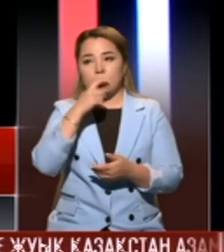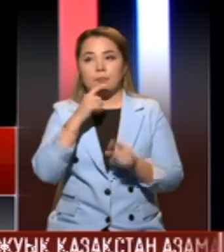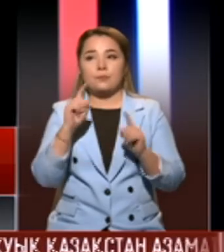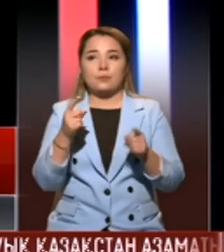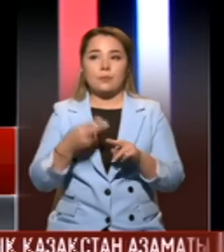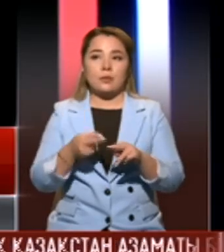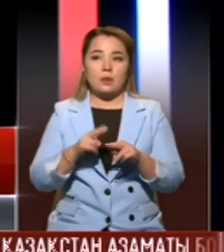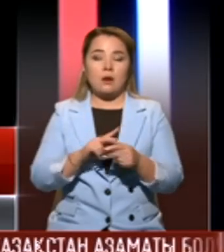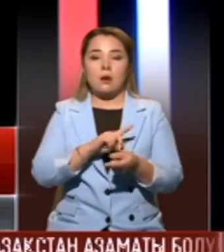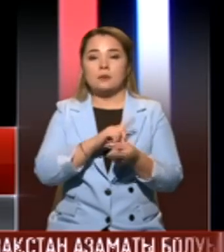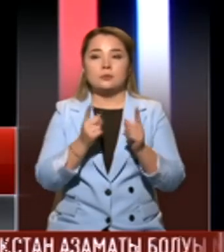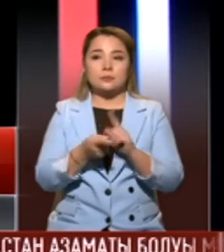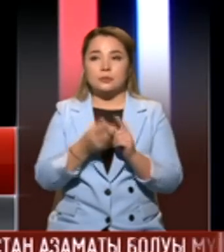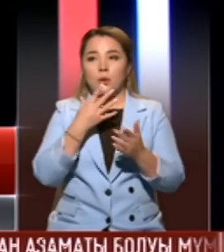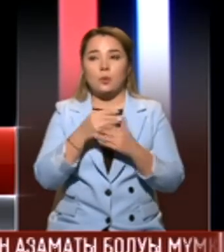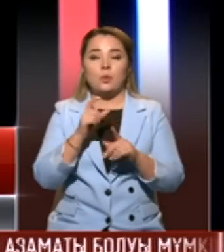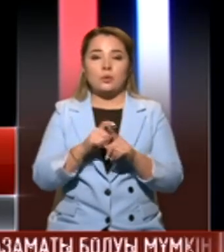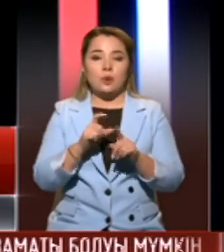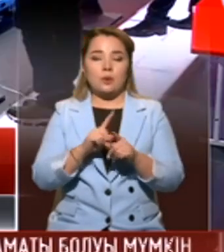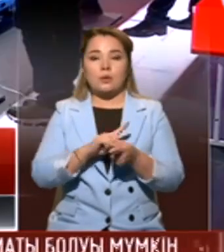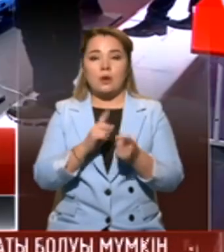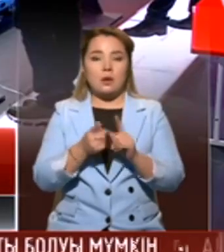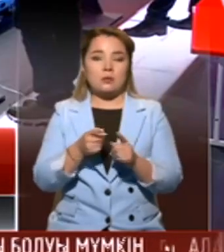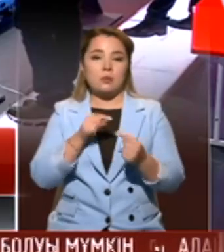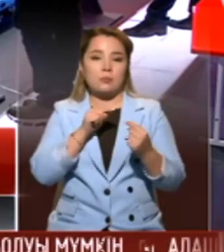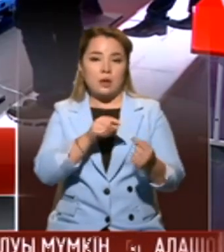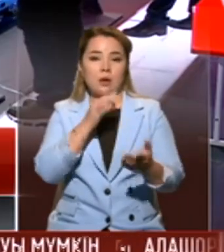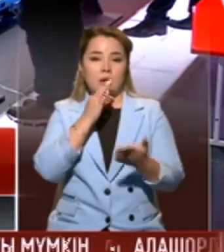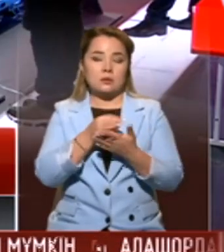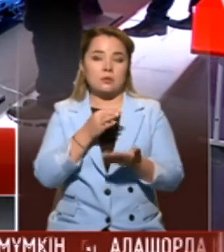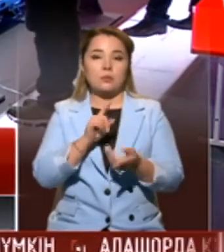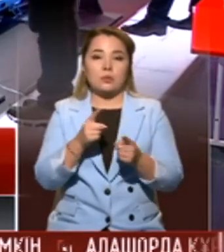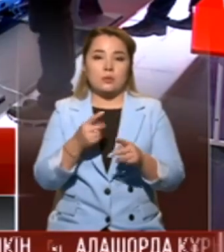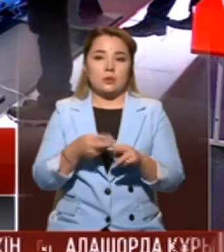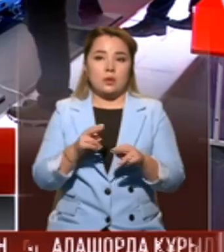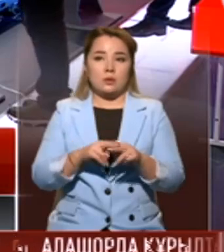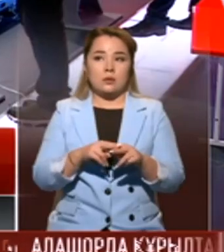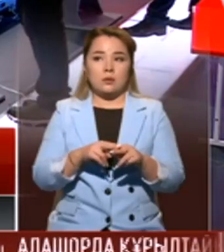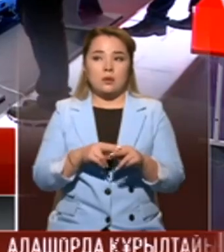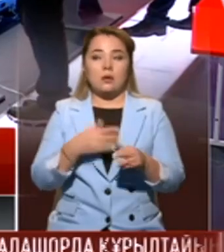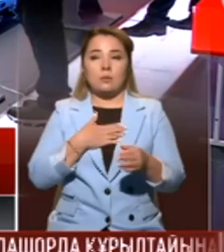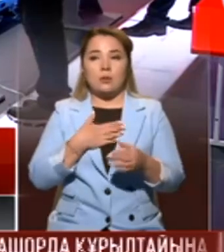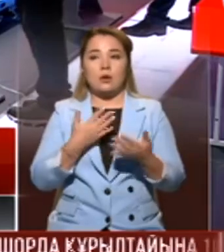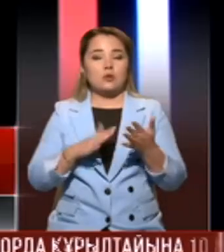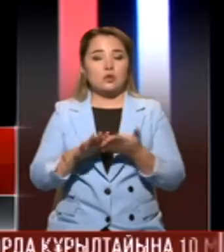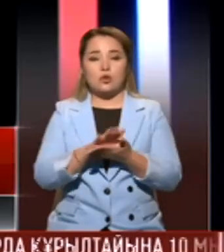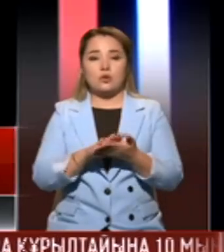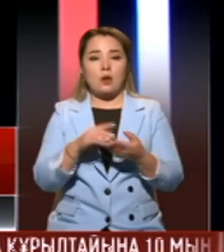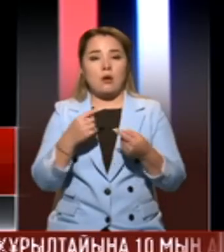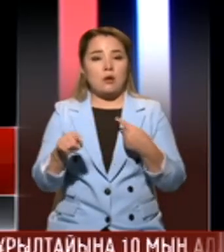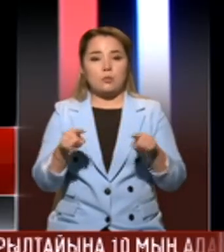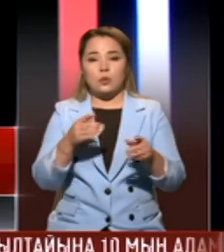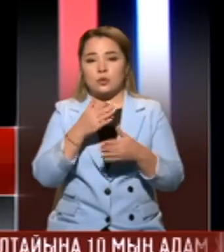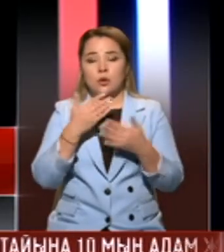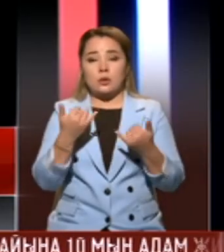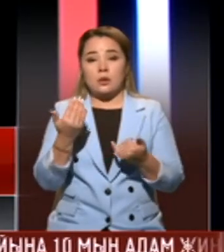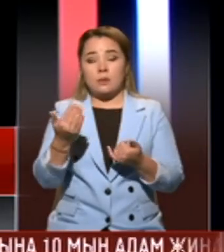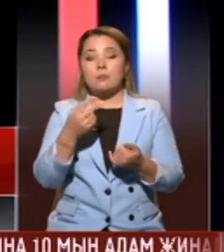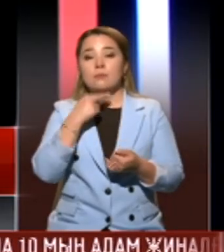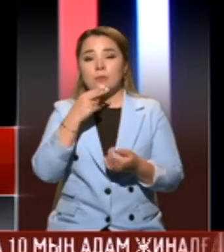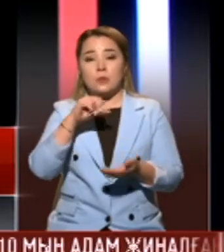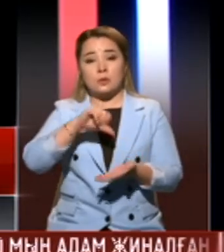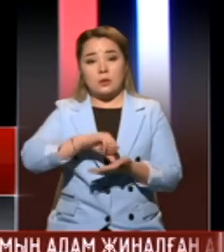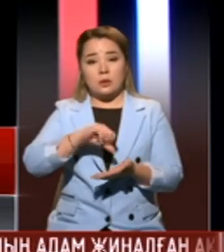Енді ол... Айналдырып келіп, өз сөзімізге өзіміз парадокс, қарама-қайшылық келтіріп отырмыз. Жоқ, мен ойымша ешқандай қайырмайсың. Шындықтың бетіне тура қарайық. Міне қараңыз, сіздер мына жерде